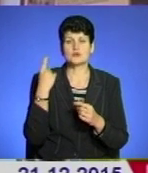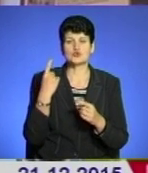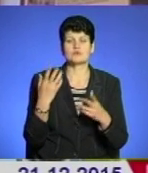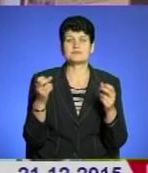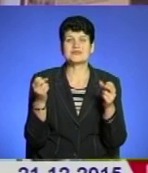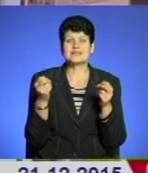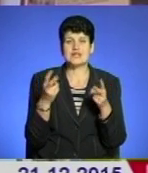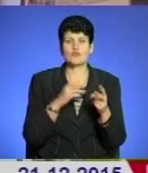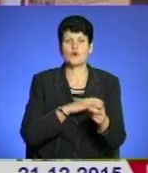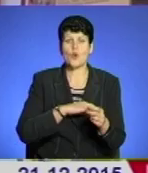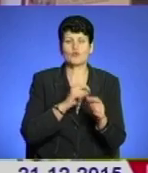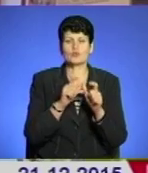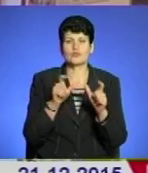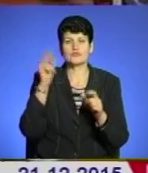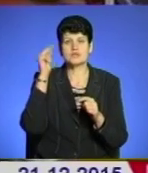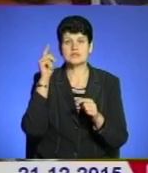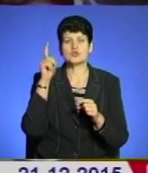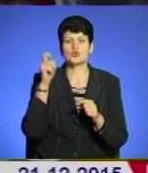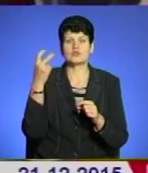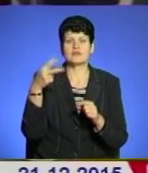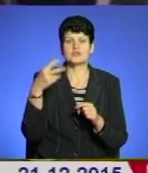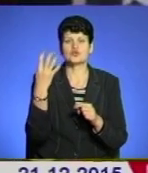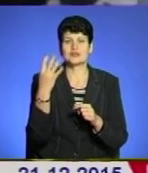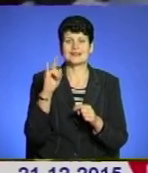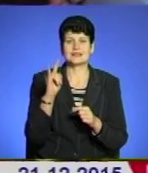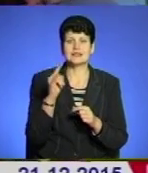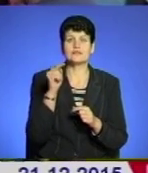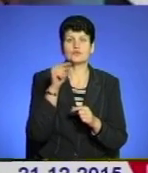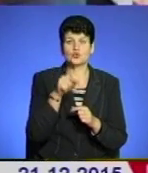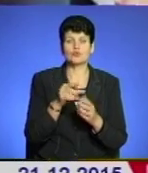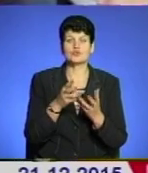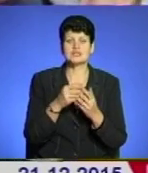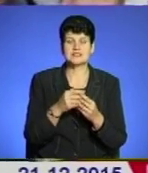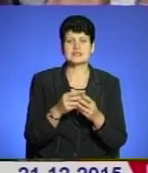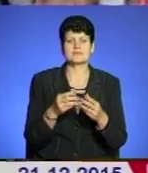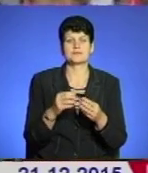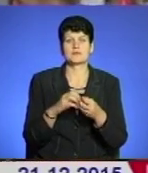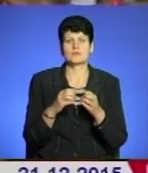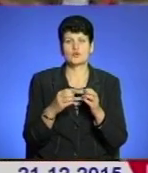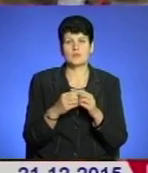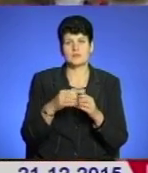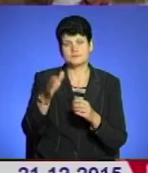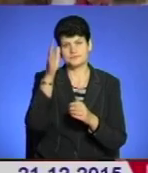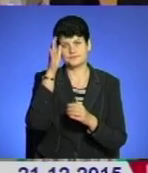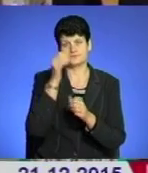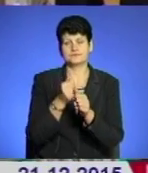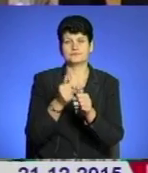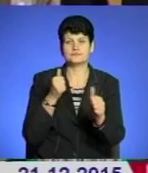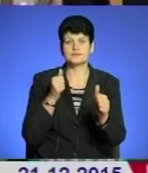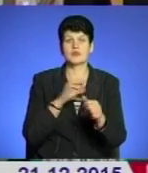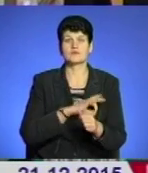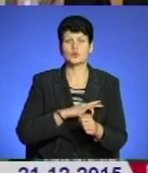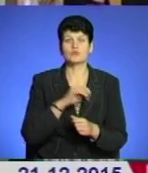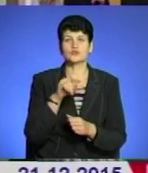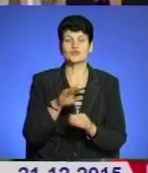навчально-виховному комплексі навчається 124 дитини, в тому числі і з вадами фізичного та розумового розвитку. Виховують тут